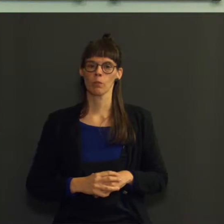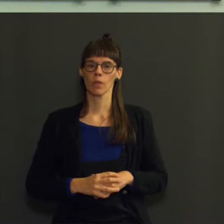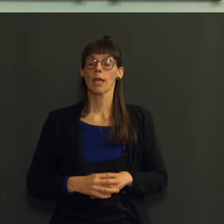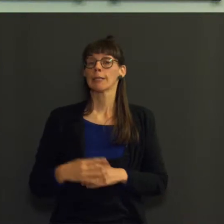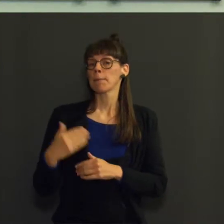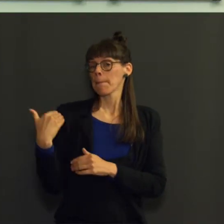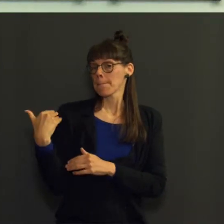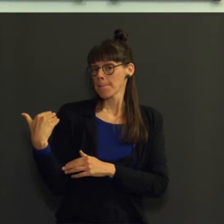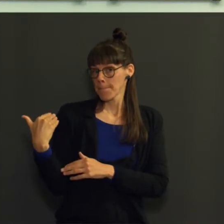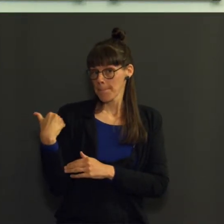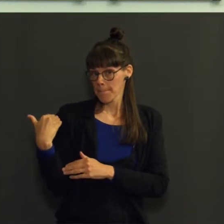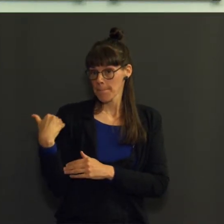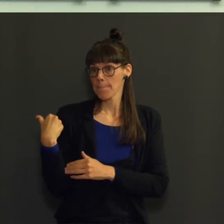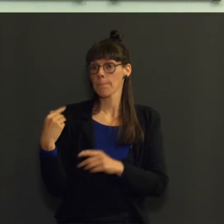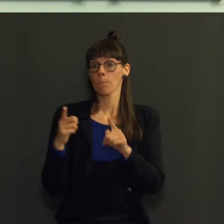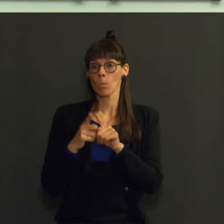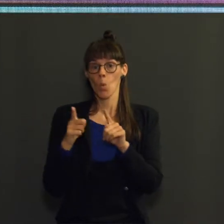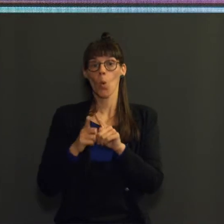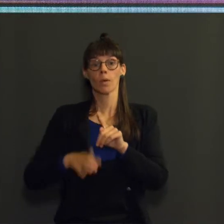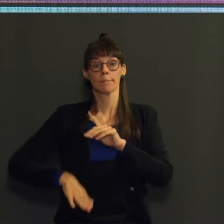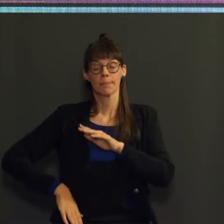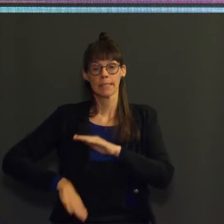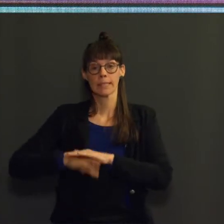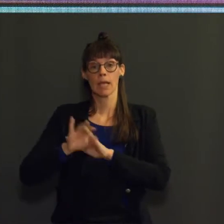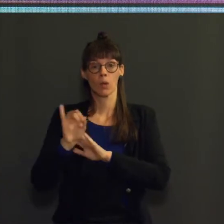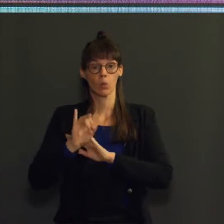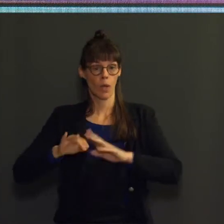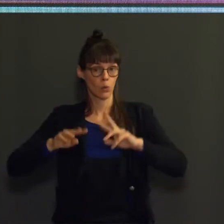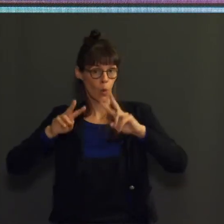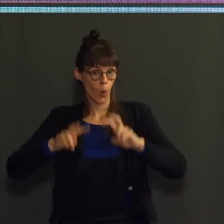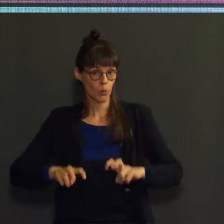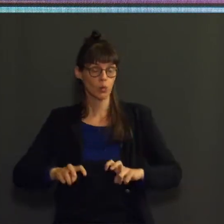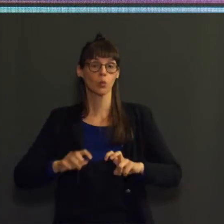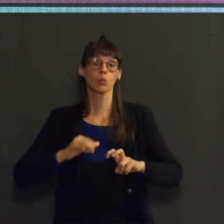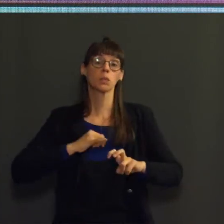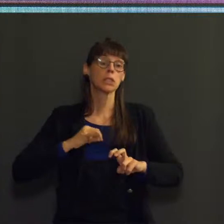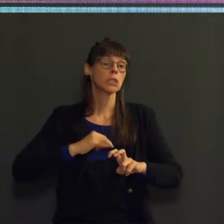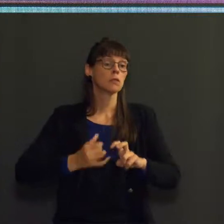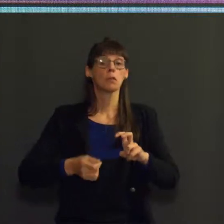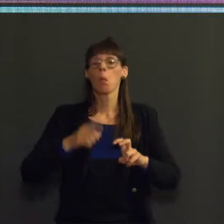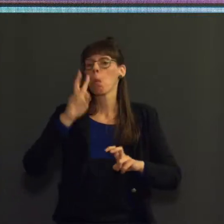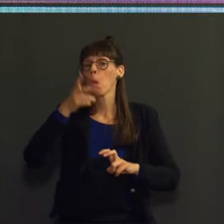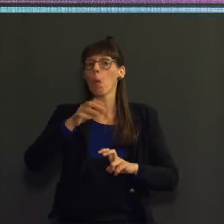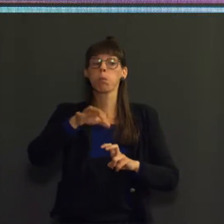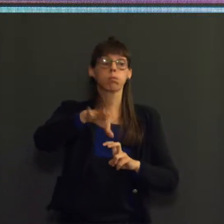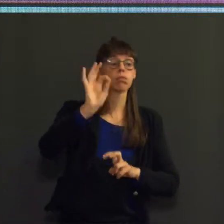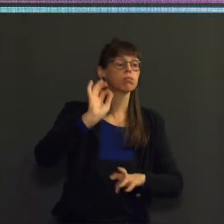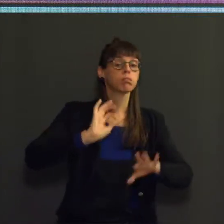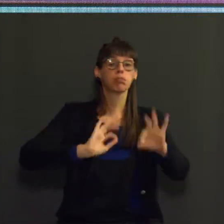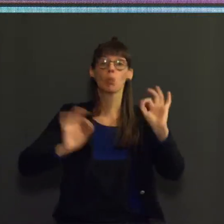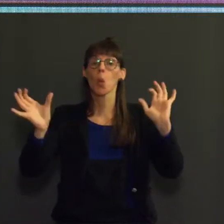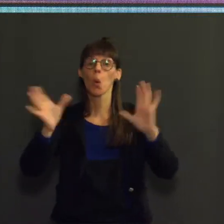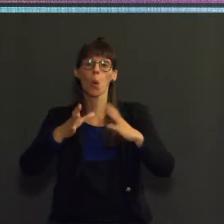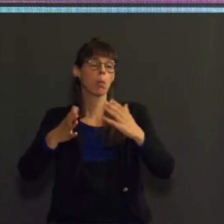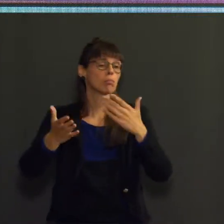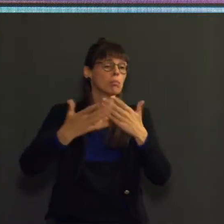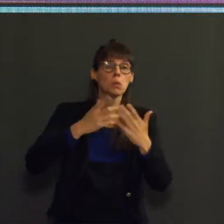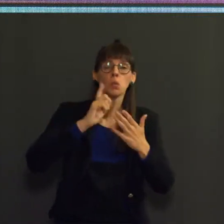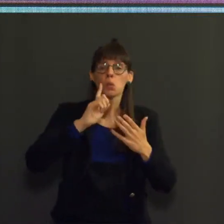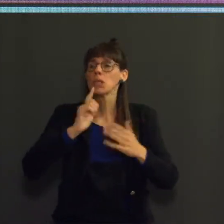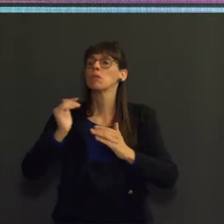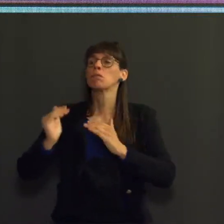Recent hebben we ook een studie opgestart waarbij op een willekeurig gekozen groep van de volwassen bevolking in